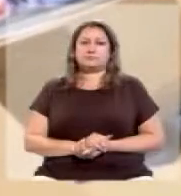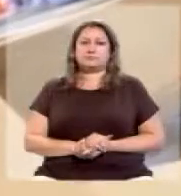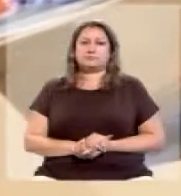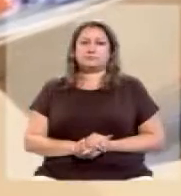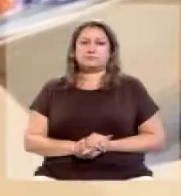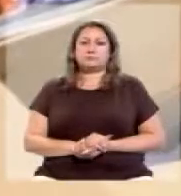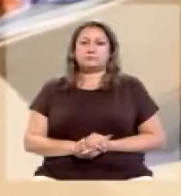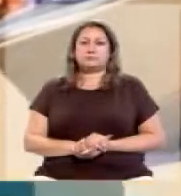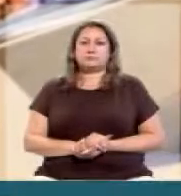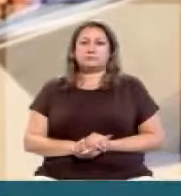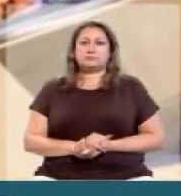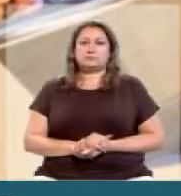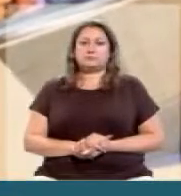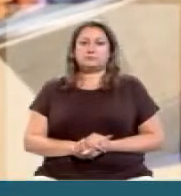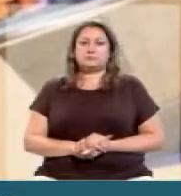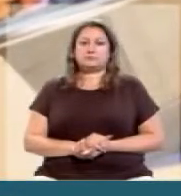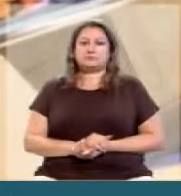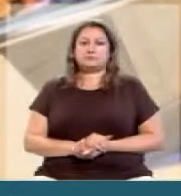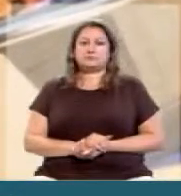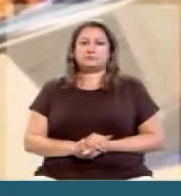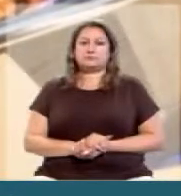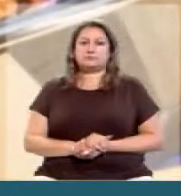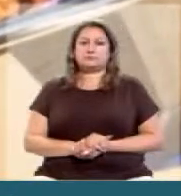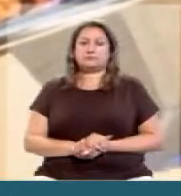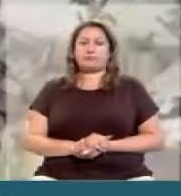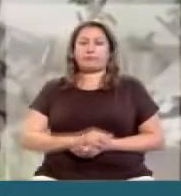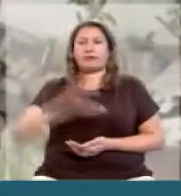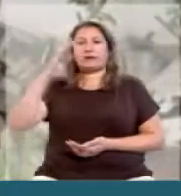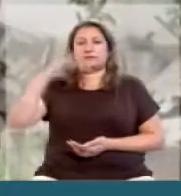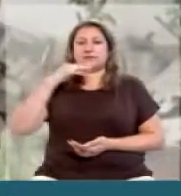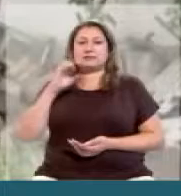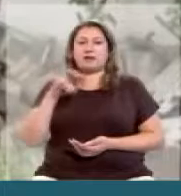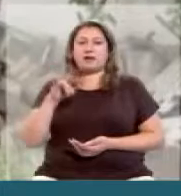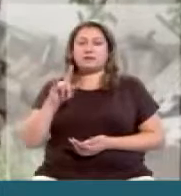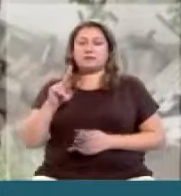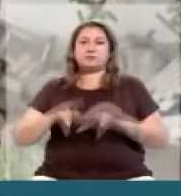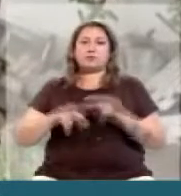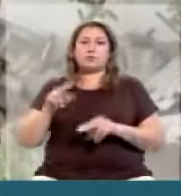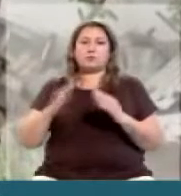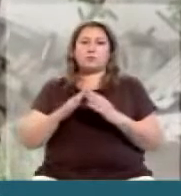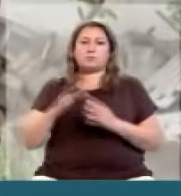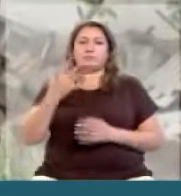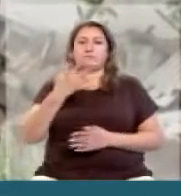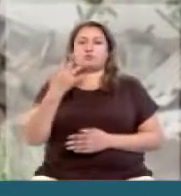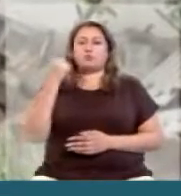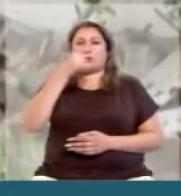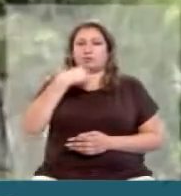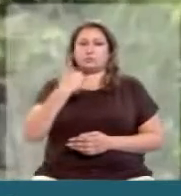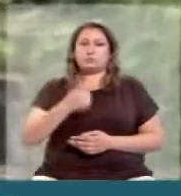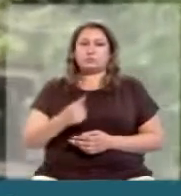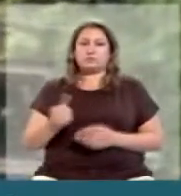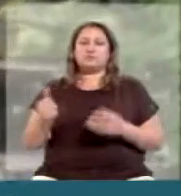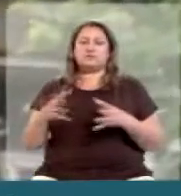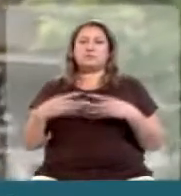Тұрғаймсы. На их территорию. Еленаның әкесі бұл үйді 1954 жылы салыпты. Отбасында екі бала